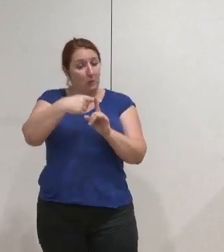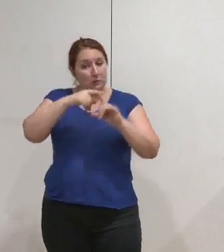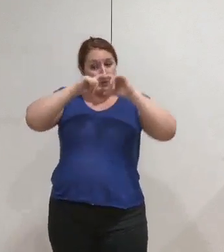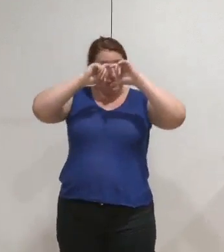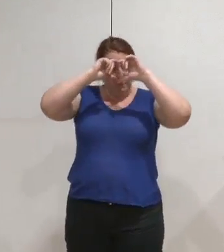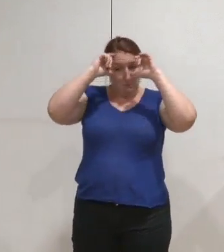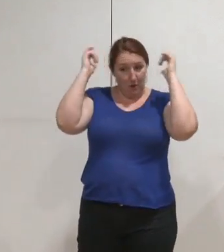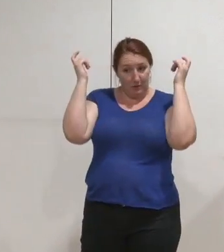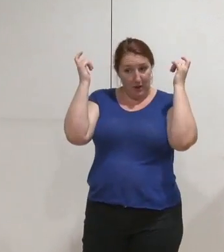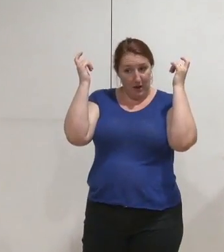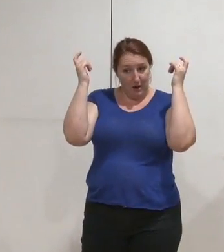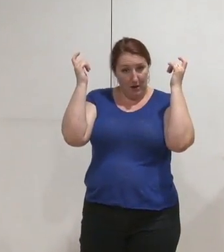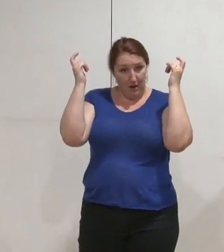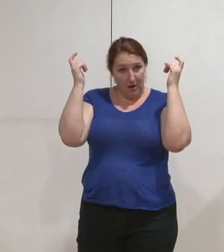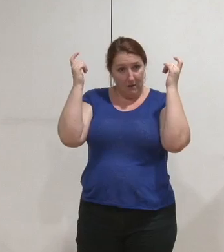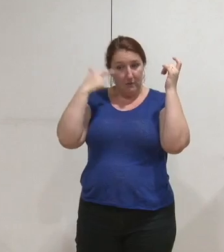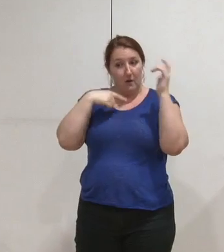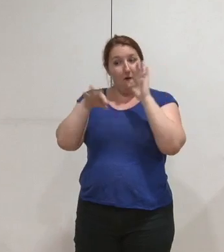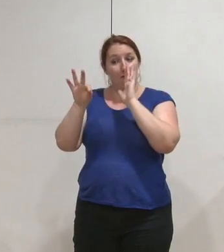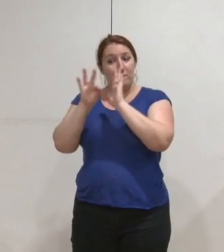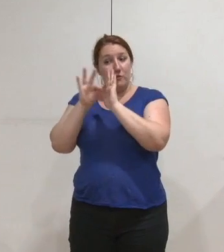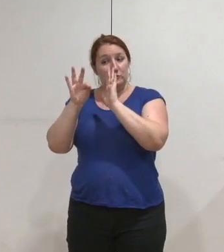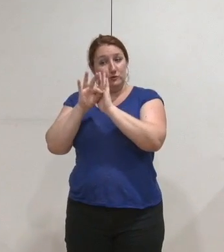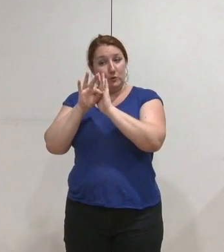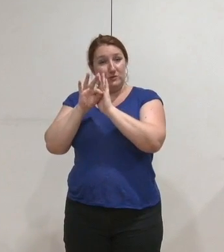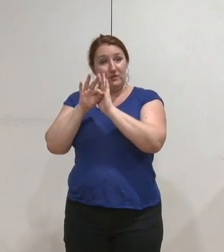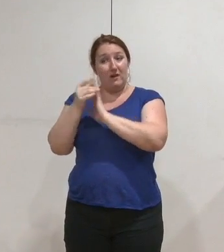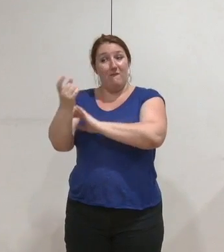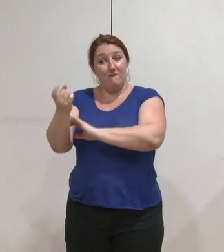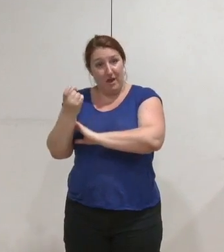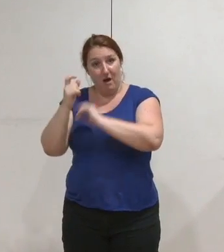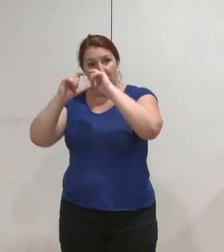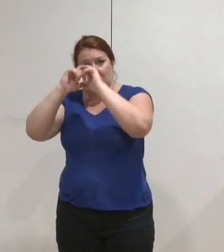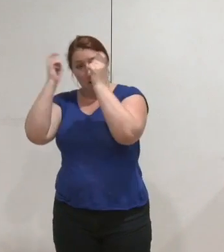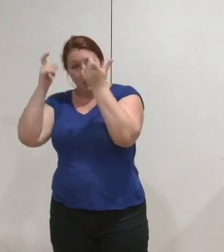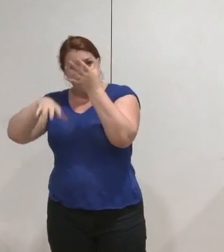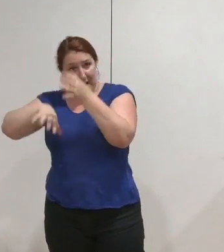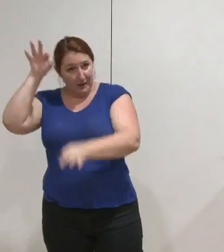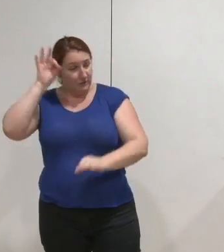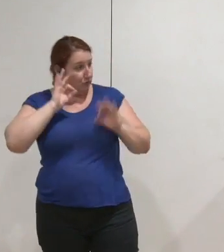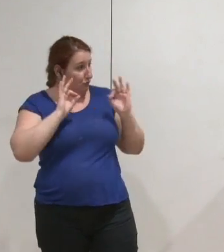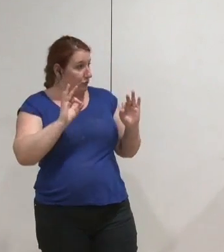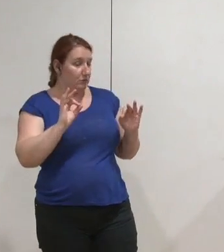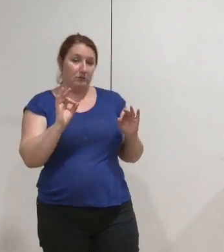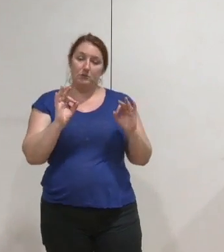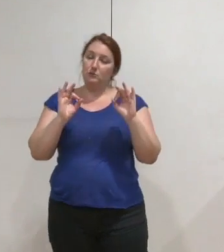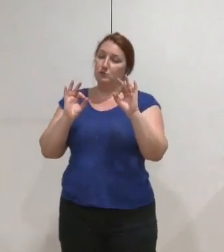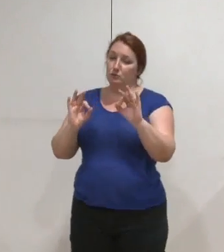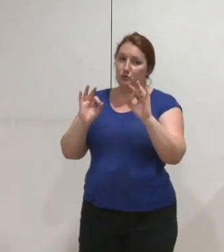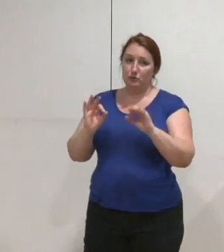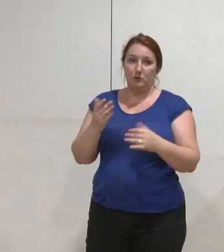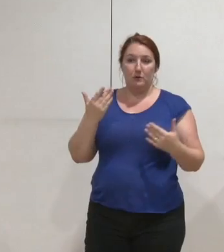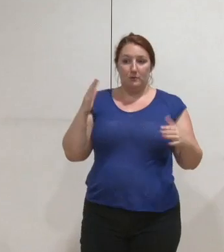fonction issu qui sont la conséquence d'un mandat électif on est d'accord sur la même est d'accord on d'accord d'accord